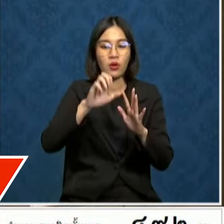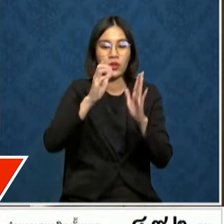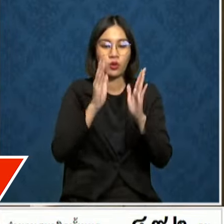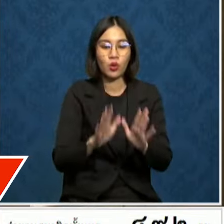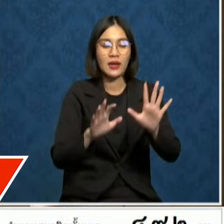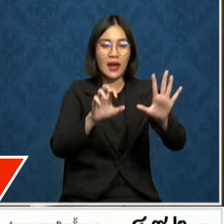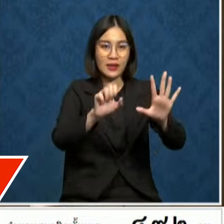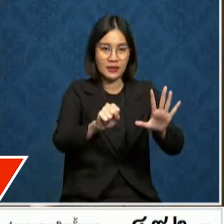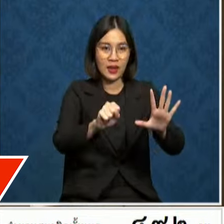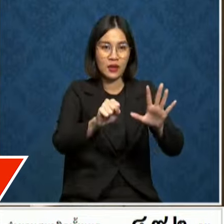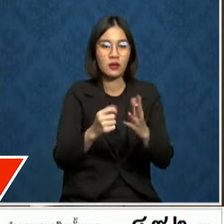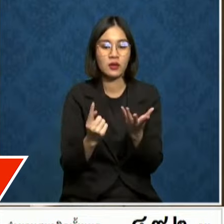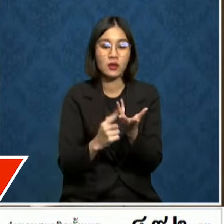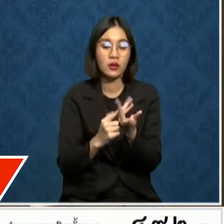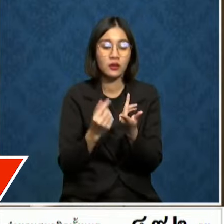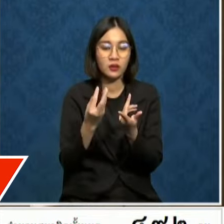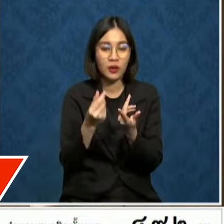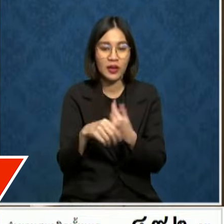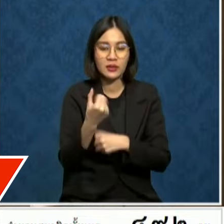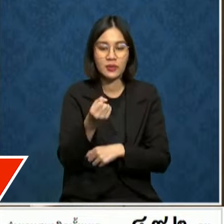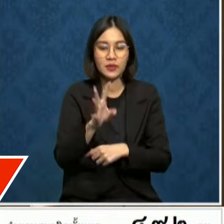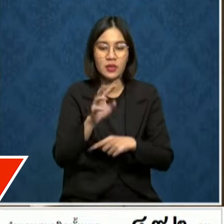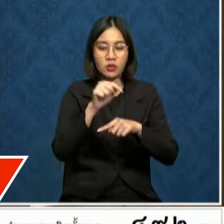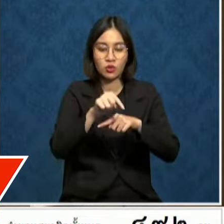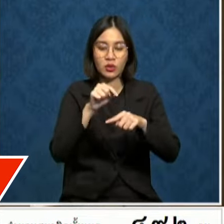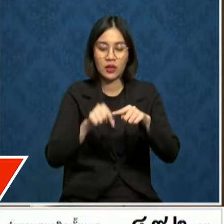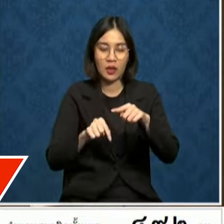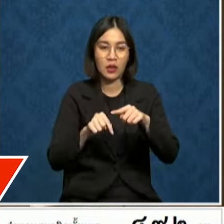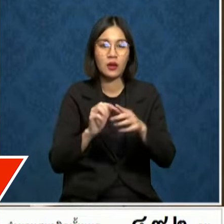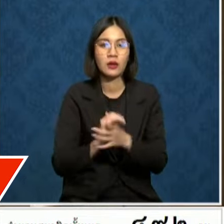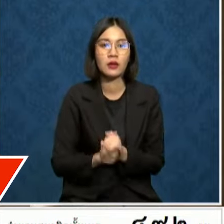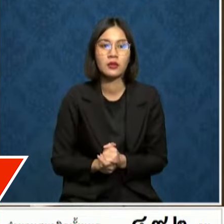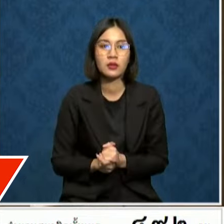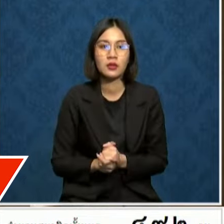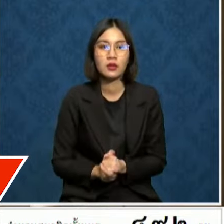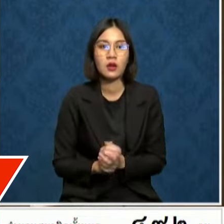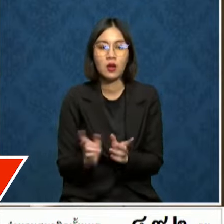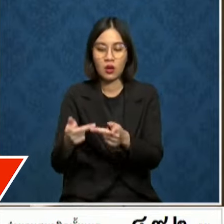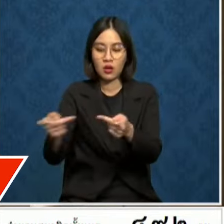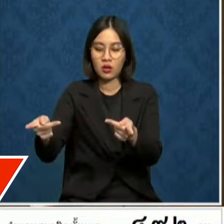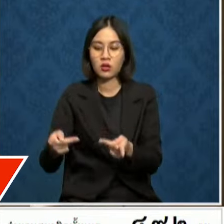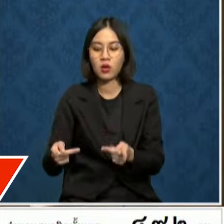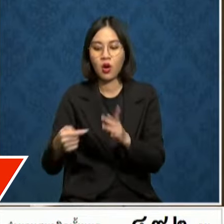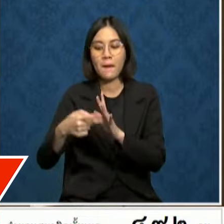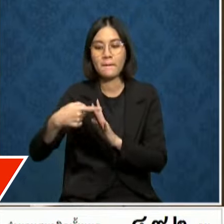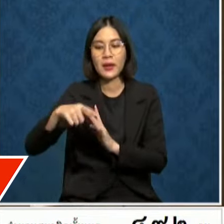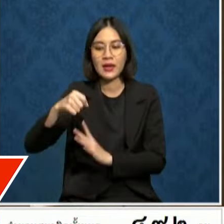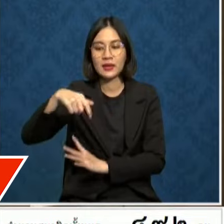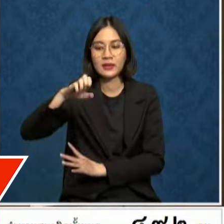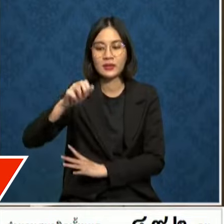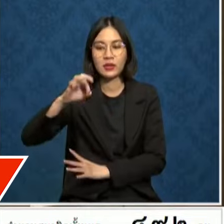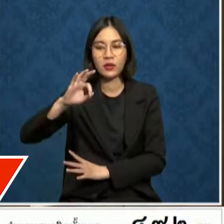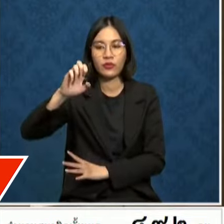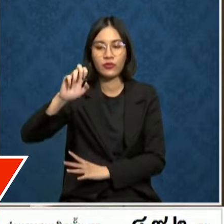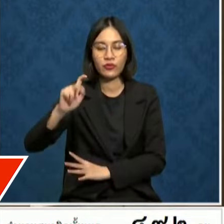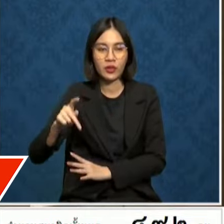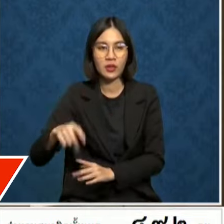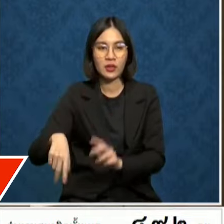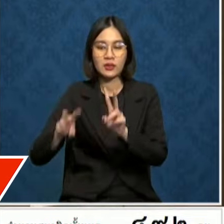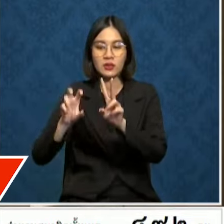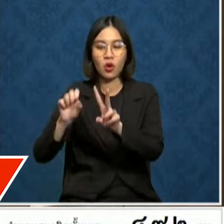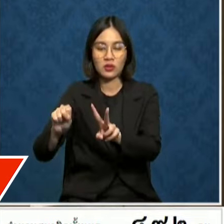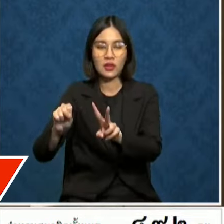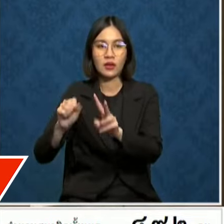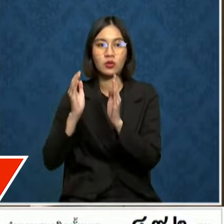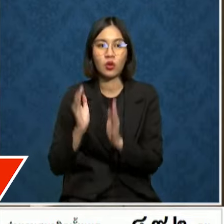คนหรืออ่านับเป็นร้อยละ 14.9เพนะคะและชาวหมู่เกาะแปซิฟิก 200,000กว่าคนนะคะหรือว่าประมาณ 7%